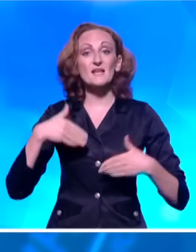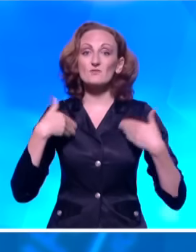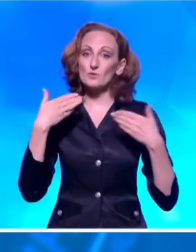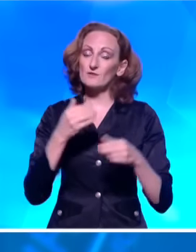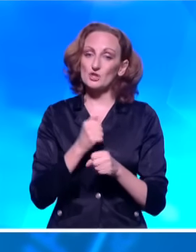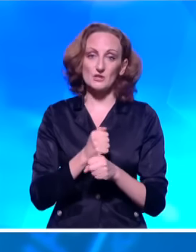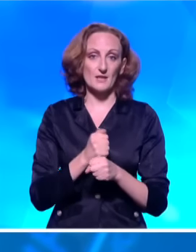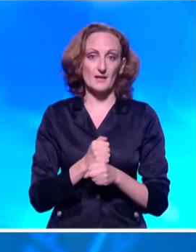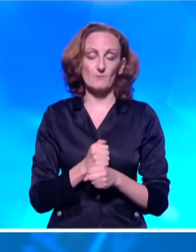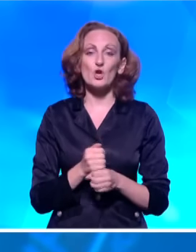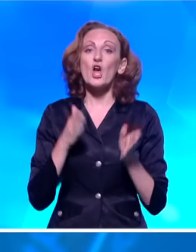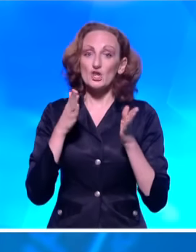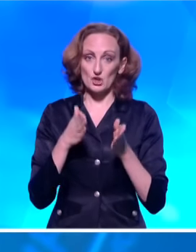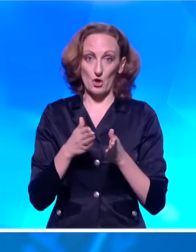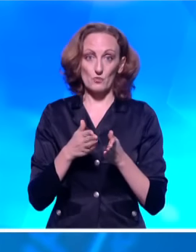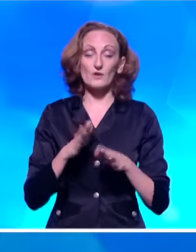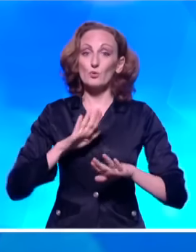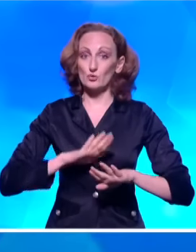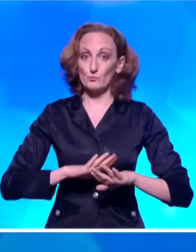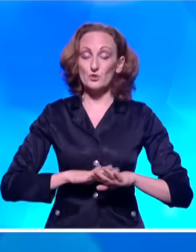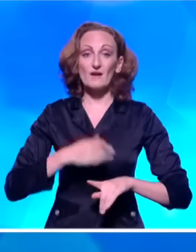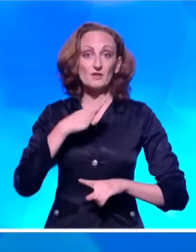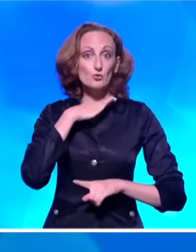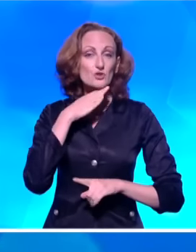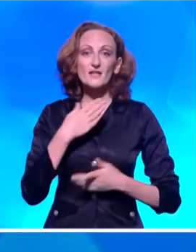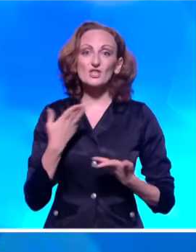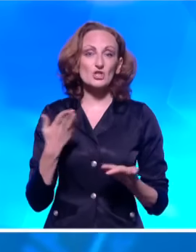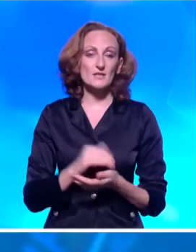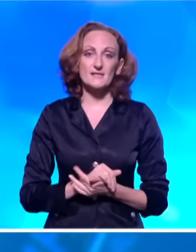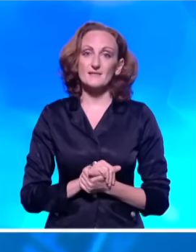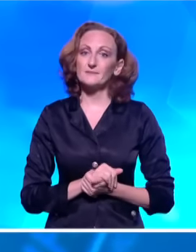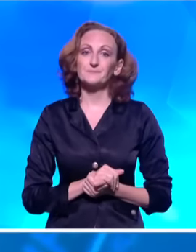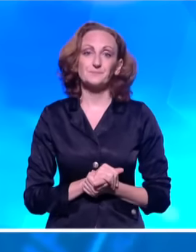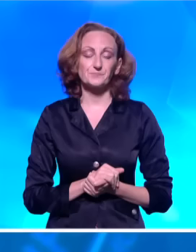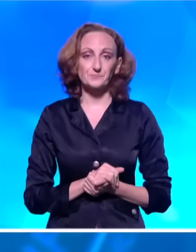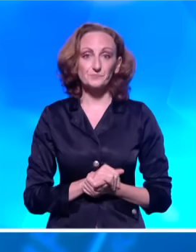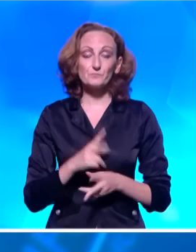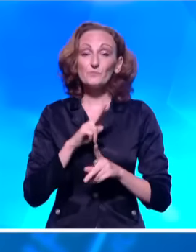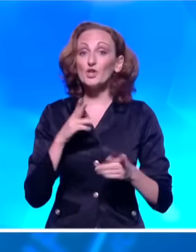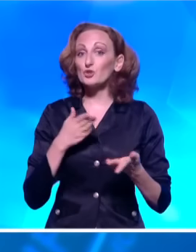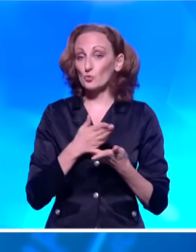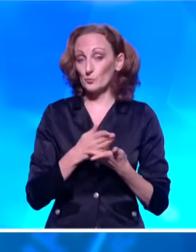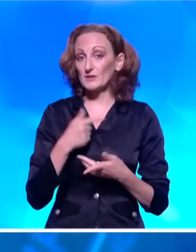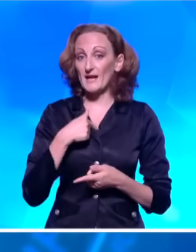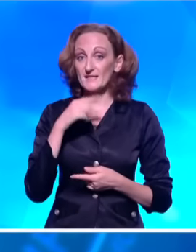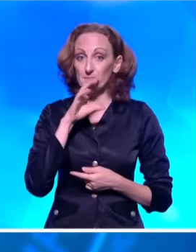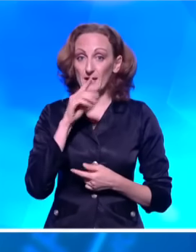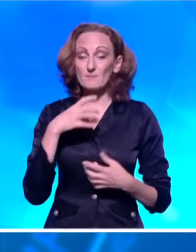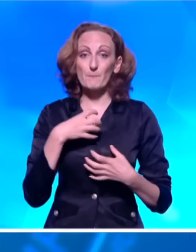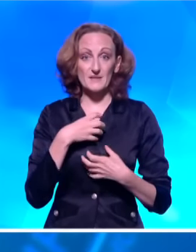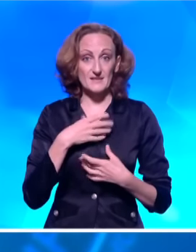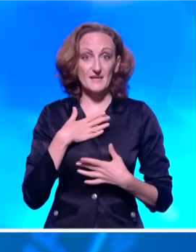работи. Сроковете, които сте си поставили, ще бъдат ли достатъчни? И друг път съм казвала, притеснение